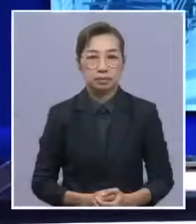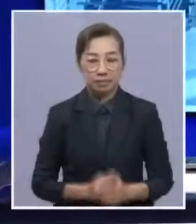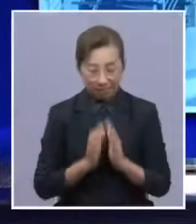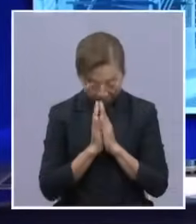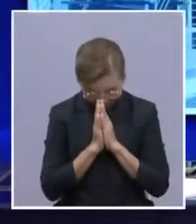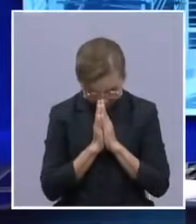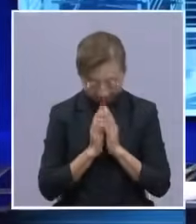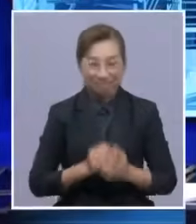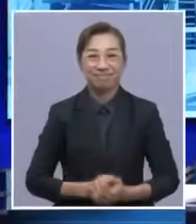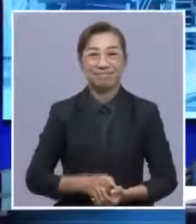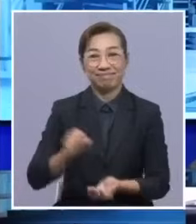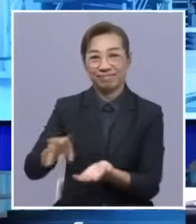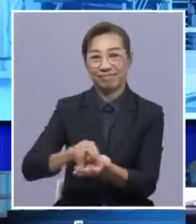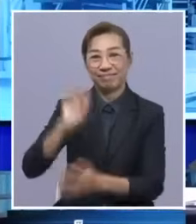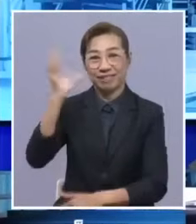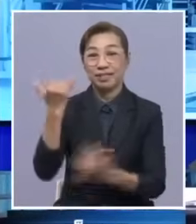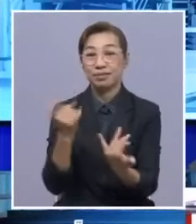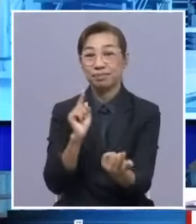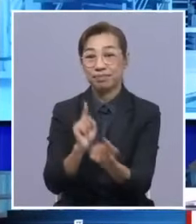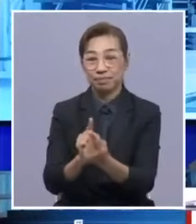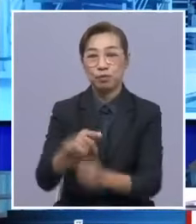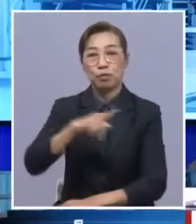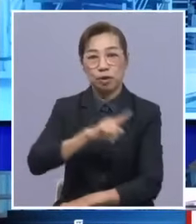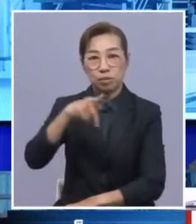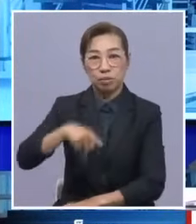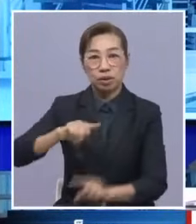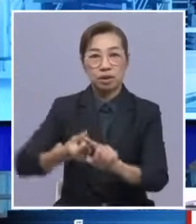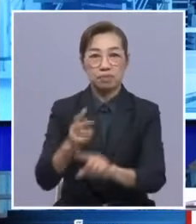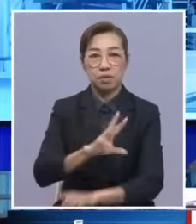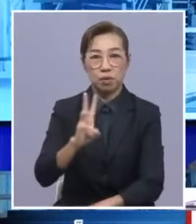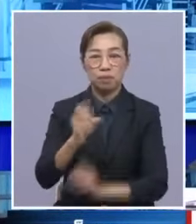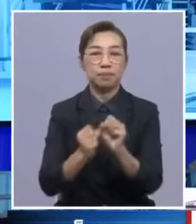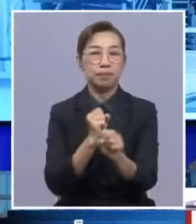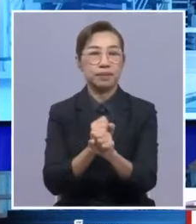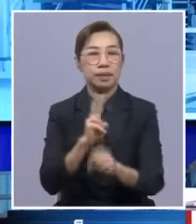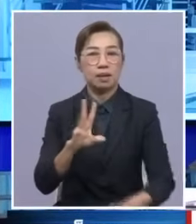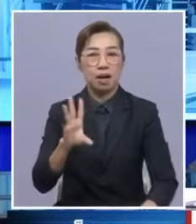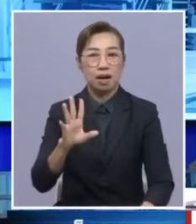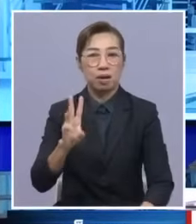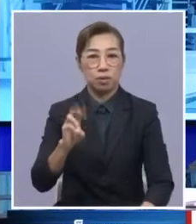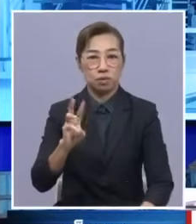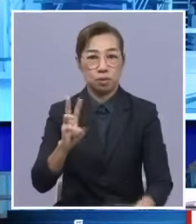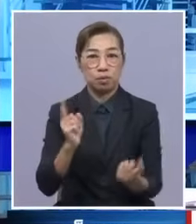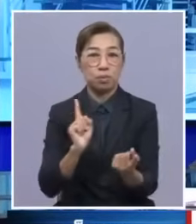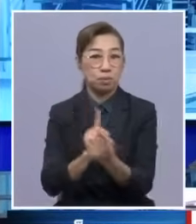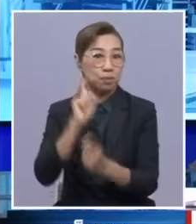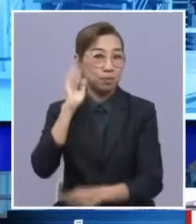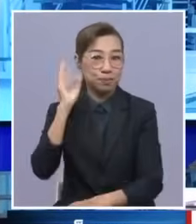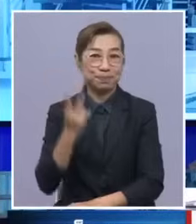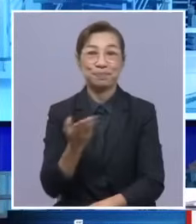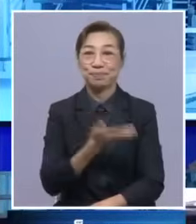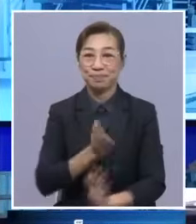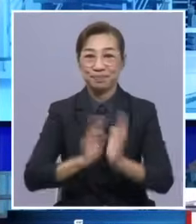สวัสดีครับ สวัสดีค่ะคุณผู้ชมเก็บตกจากเนชั่นค่ะวันนี้เราพบกันวันพุธที่6ธันวาคม2566นะคะอยู่กับคุณยศธีวัฒน์ดิฉันแอลส